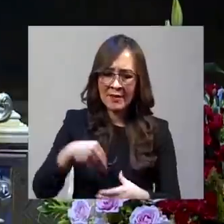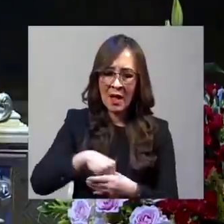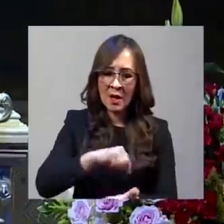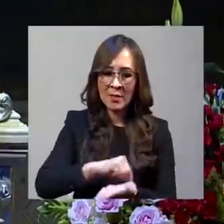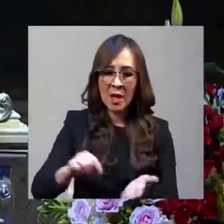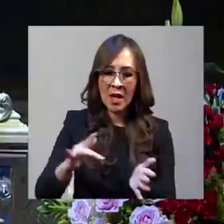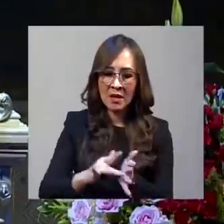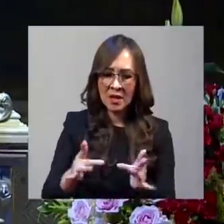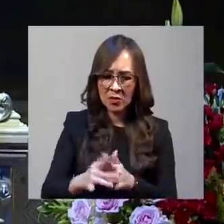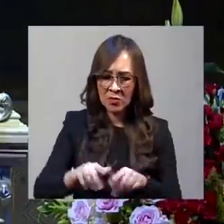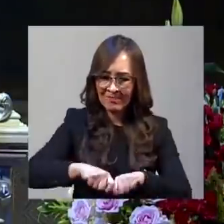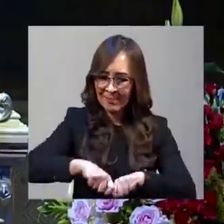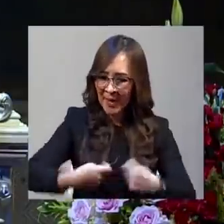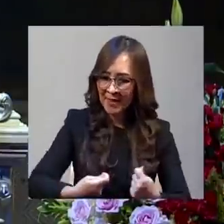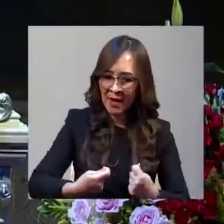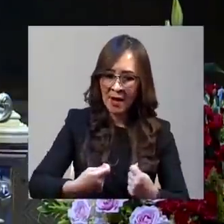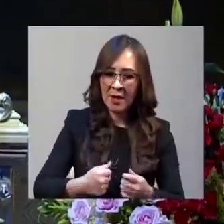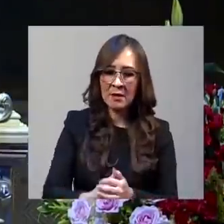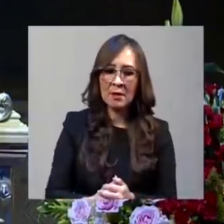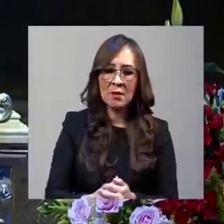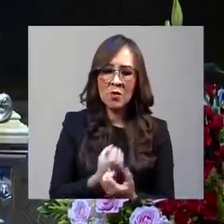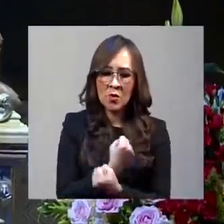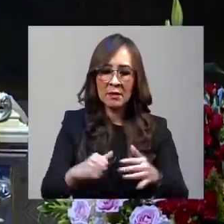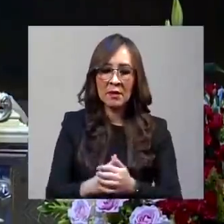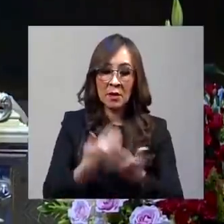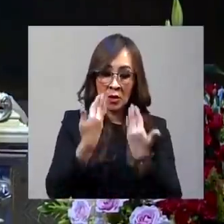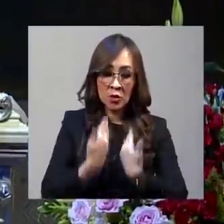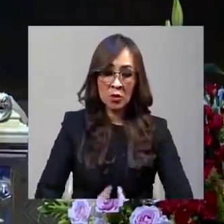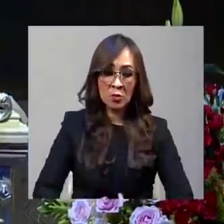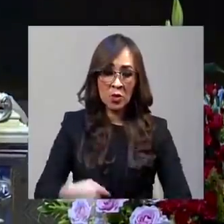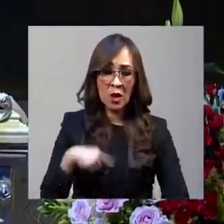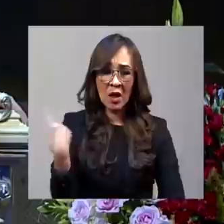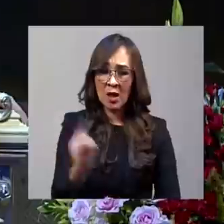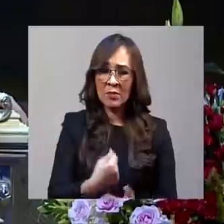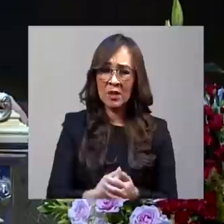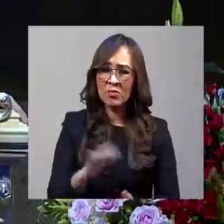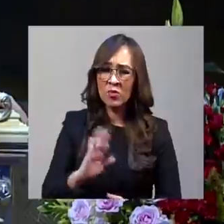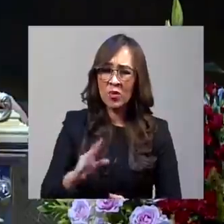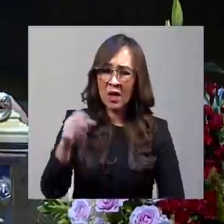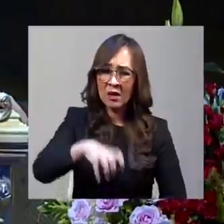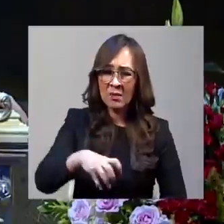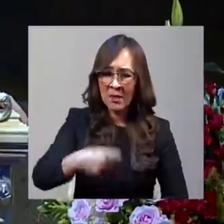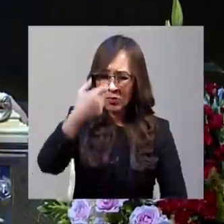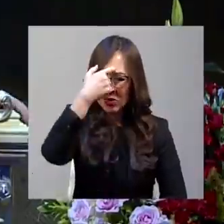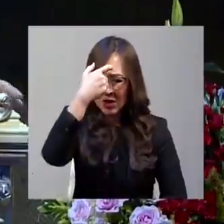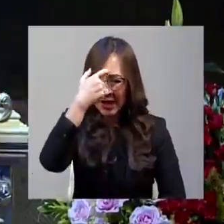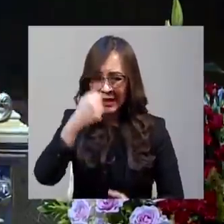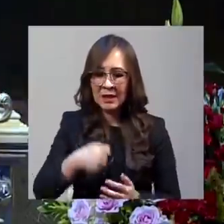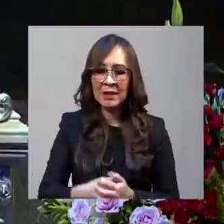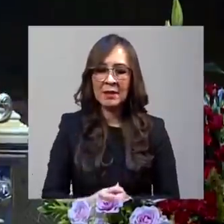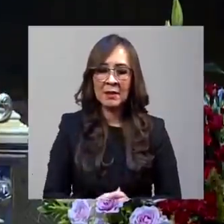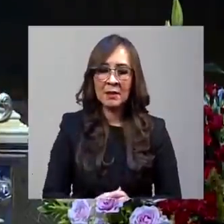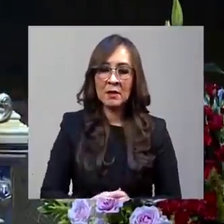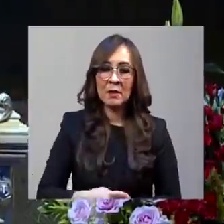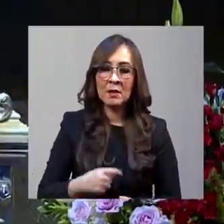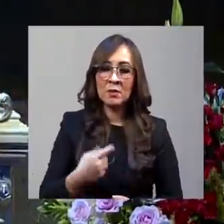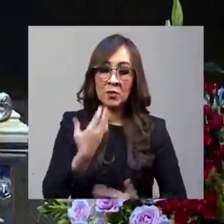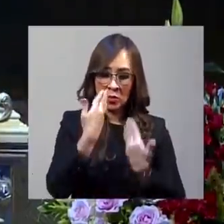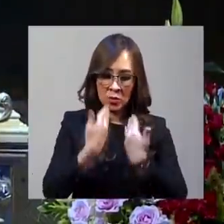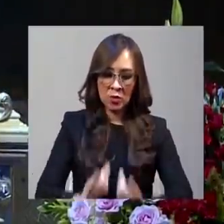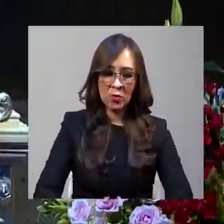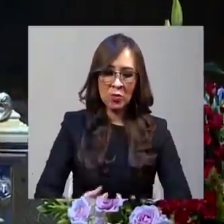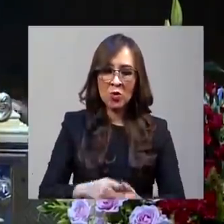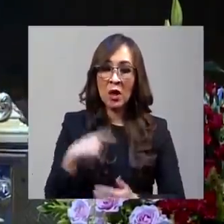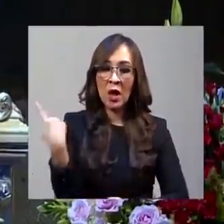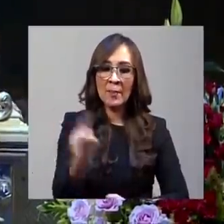Yesus. Kuasa kesembuhan mengalir. Tubuh kami adalah bait Roh Kudus, bukan tempat penyakit. Kami perintahkan sekarang